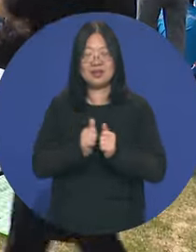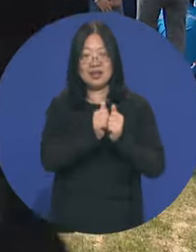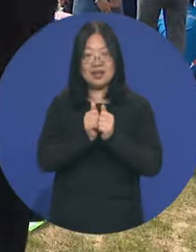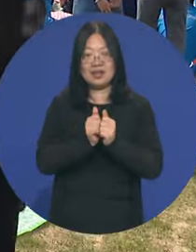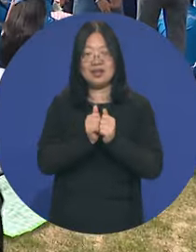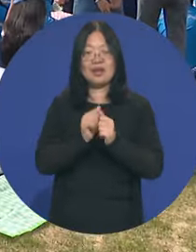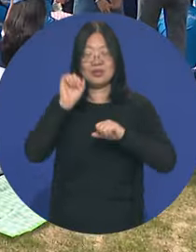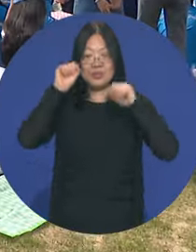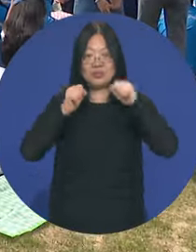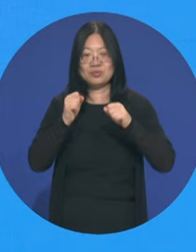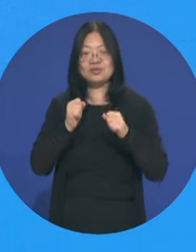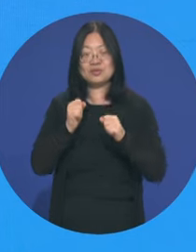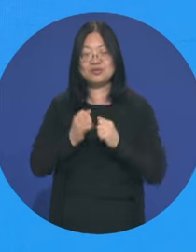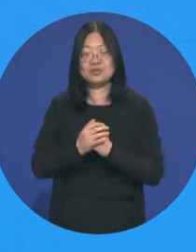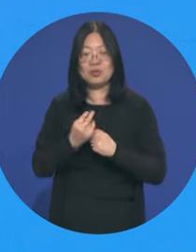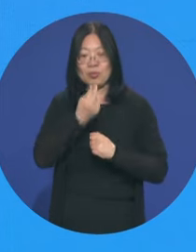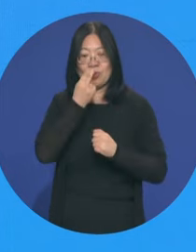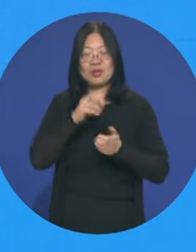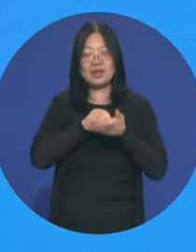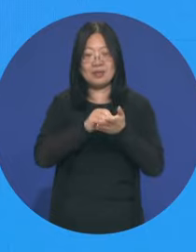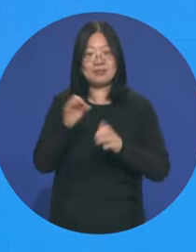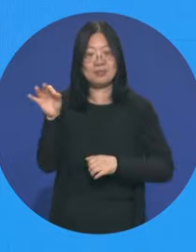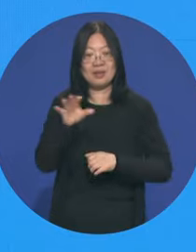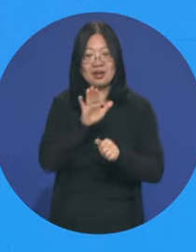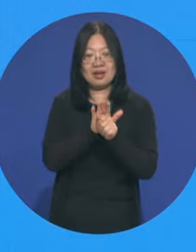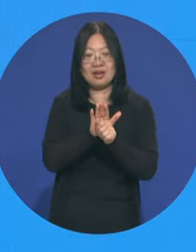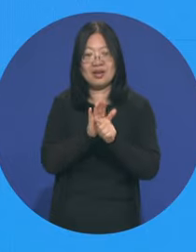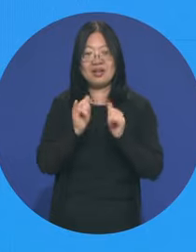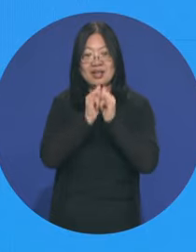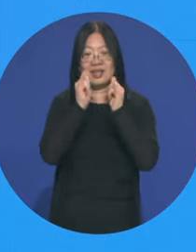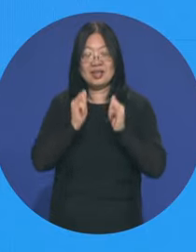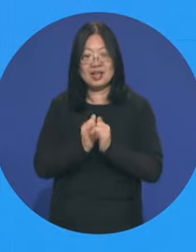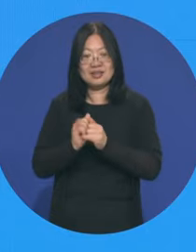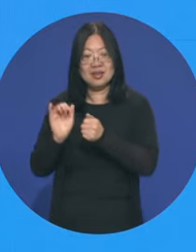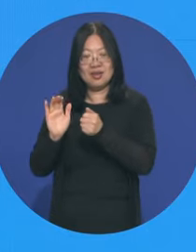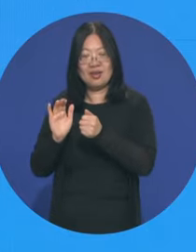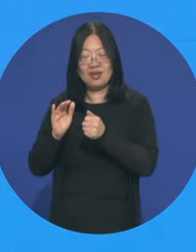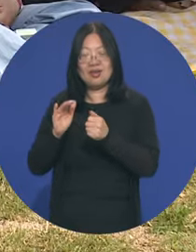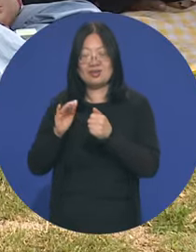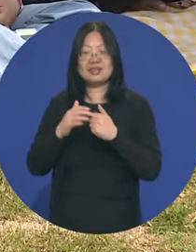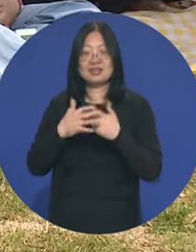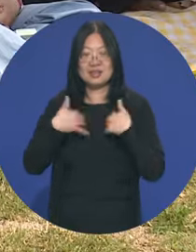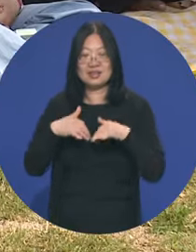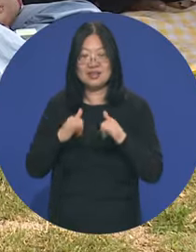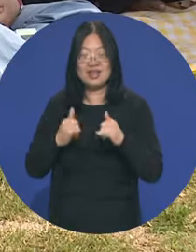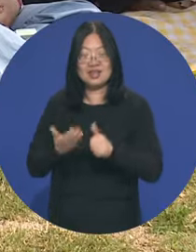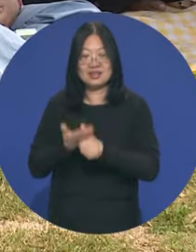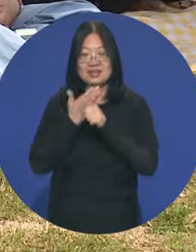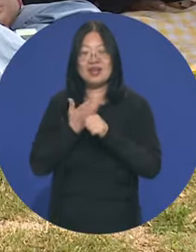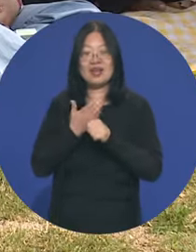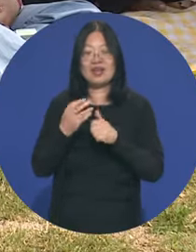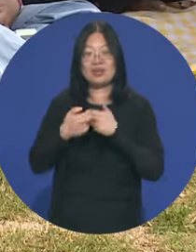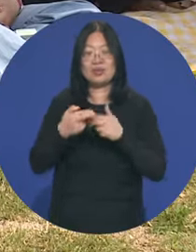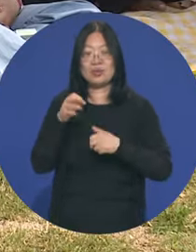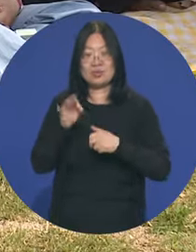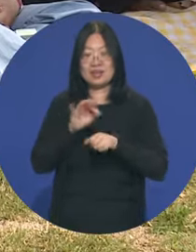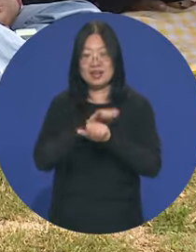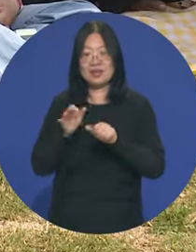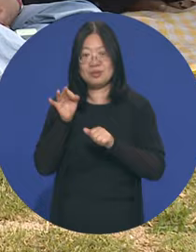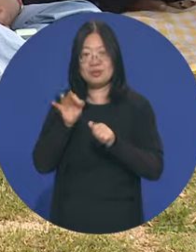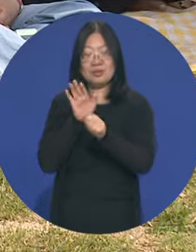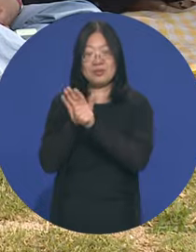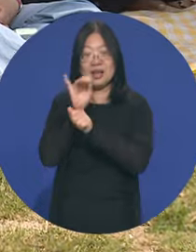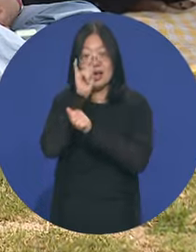입양자가 반려동물 보험 가입을 무료로 할수 있도록 돕고 사회적 배려계층이 키우는 반려동물에는 의료비와